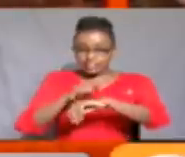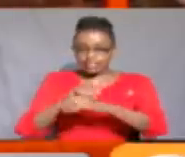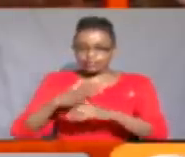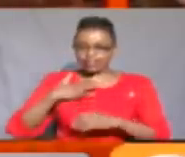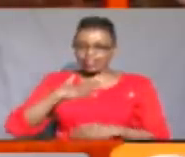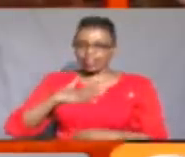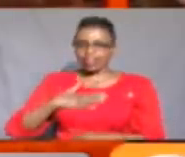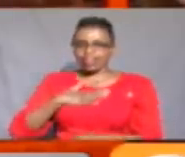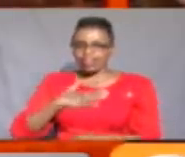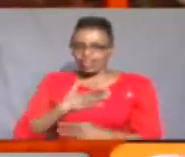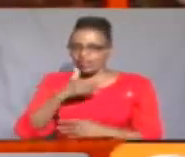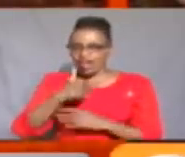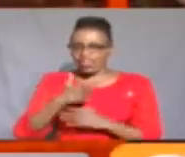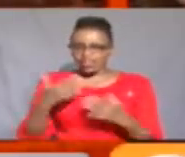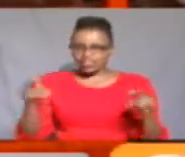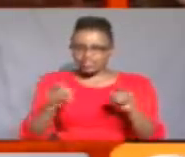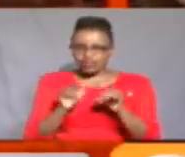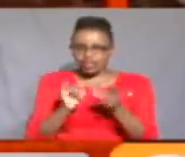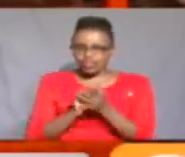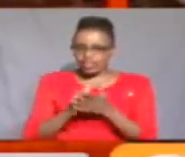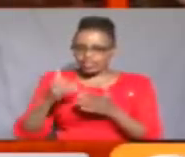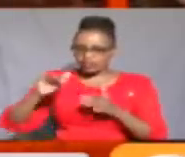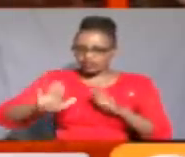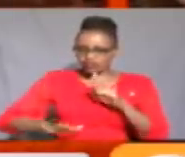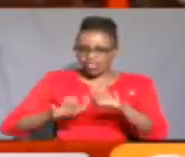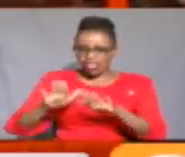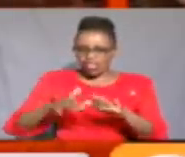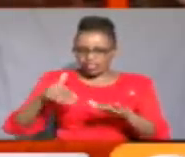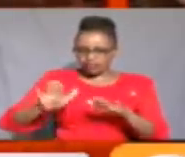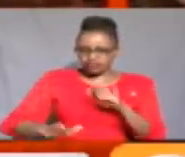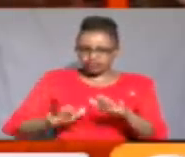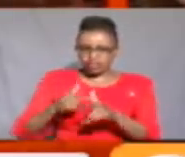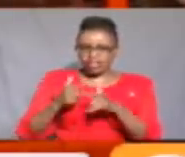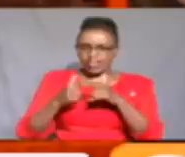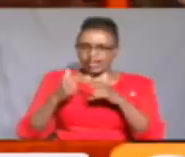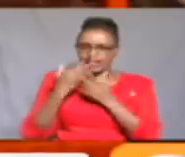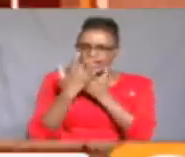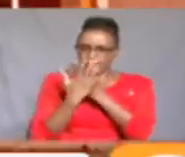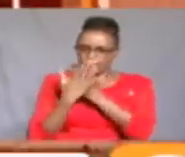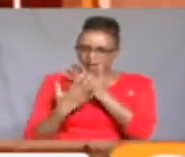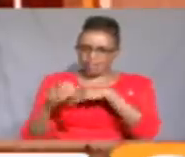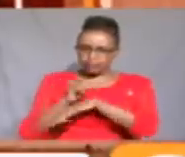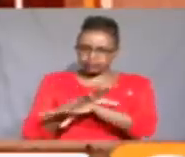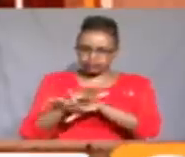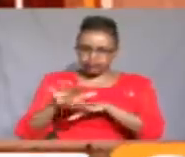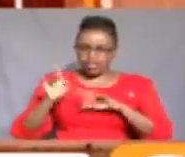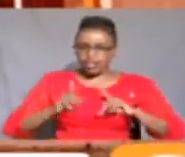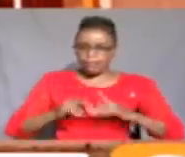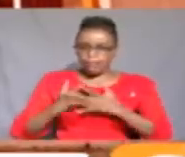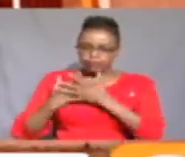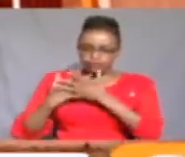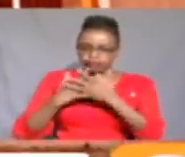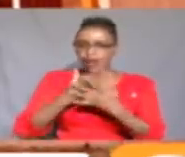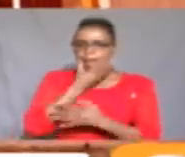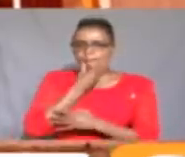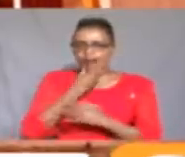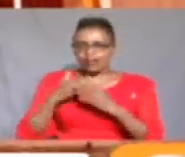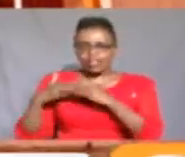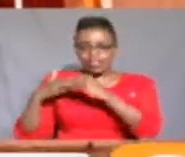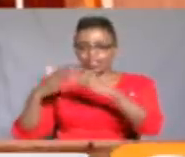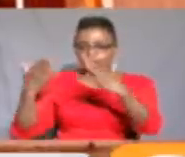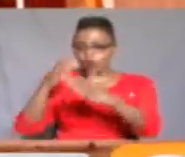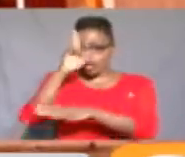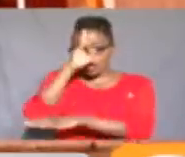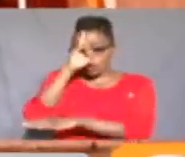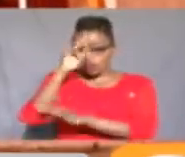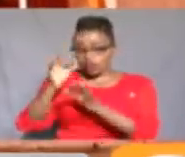kifua, ingine kuku chini ya mapaja, damu inatiririka. Wakazi walimkamata mumewe na kumpeleka katika kituo